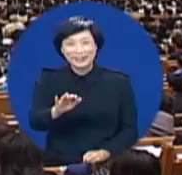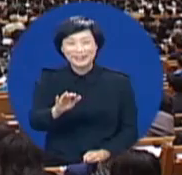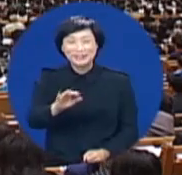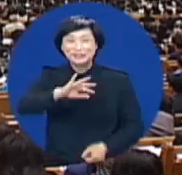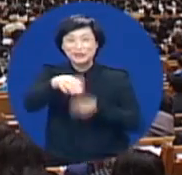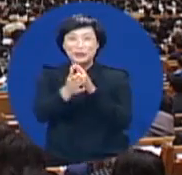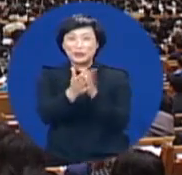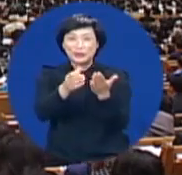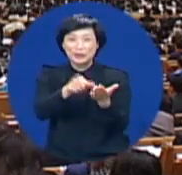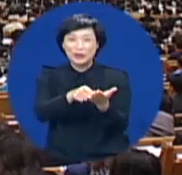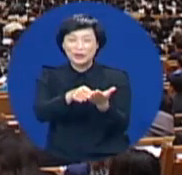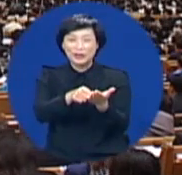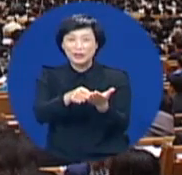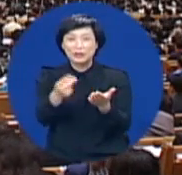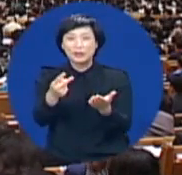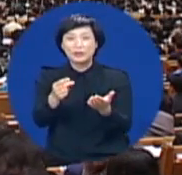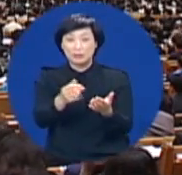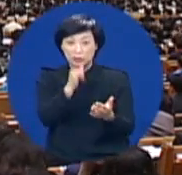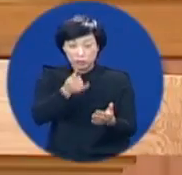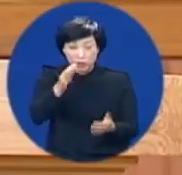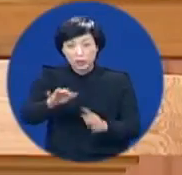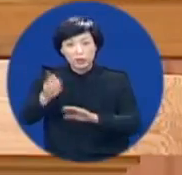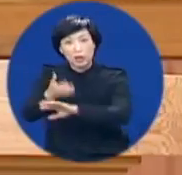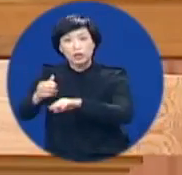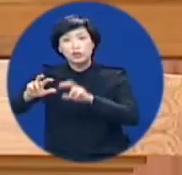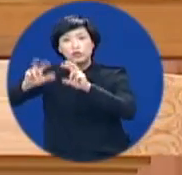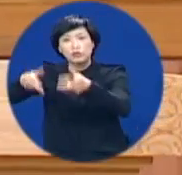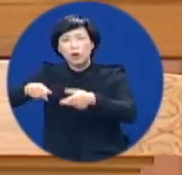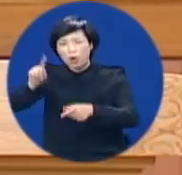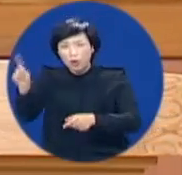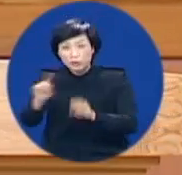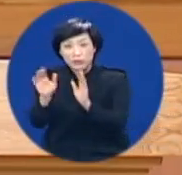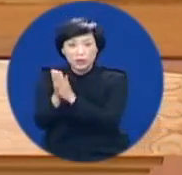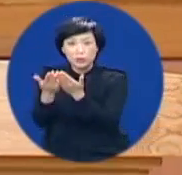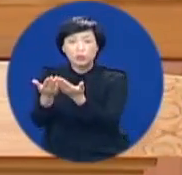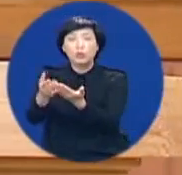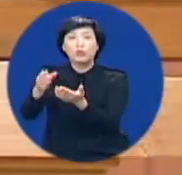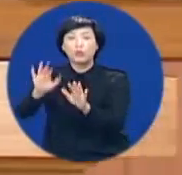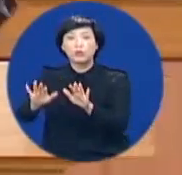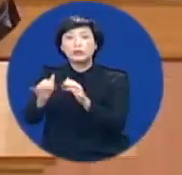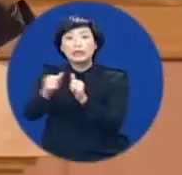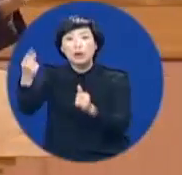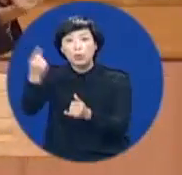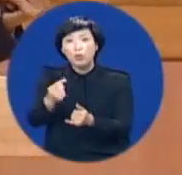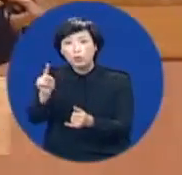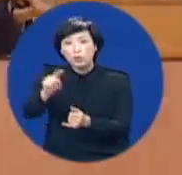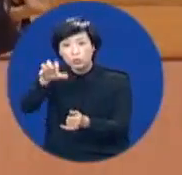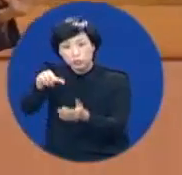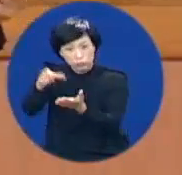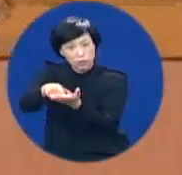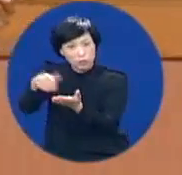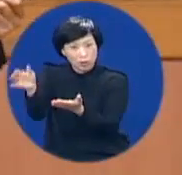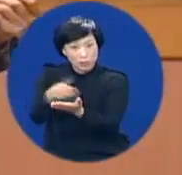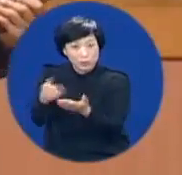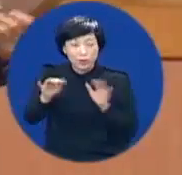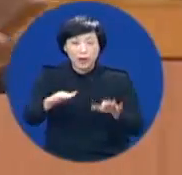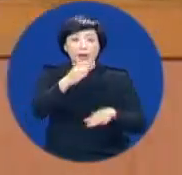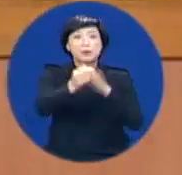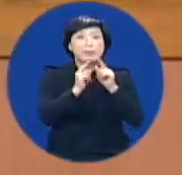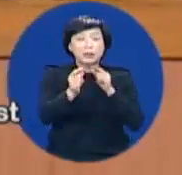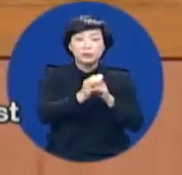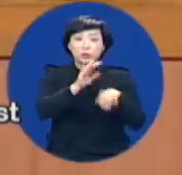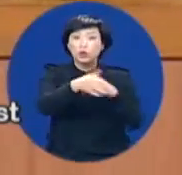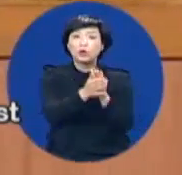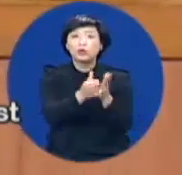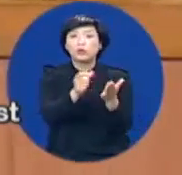지구상의 어떤 책에도 그런 말이 없는데 이 하나님 말씀에만 나와 있는데 뭐라고